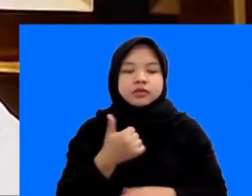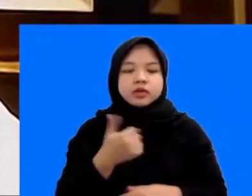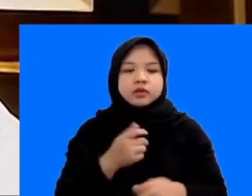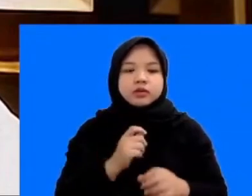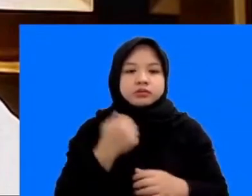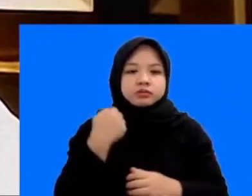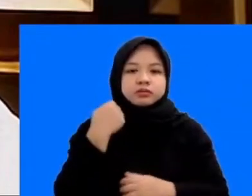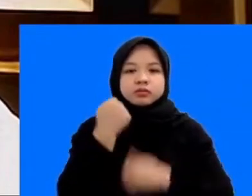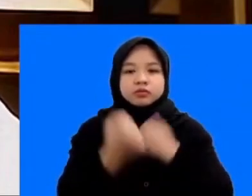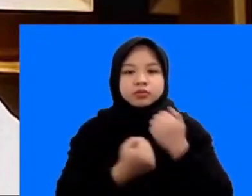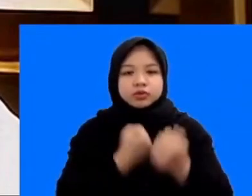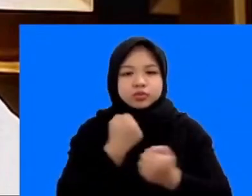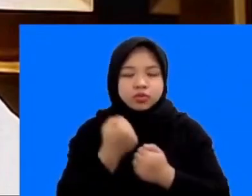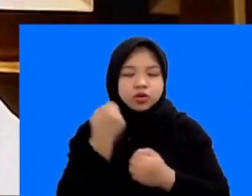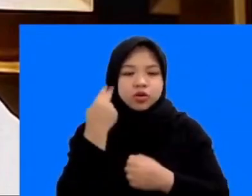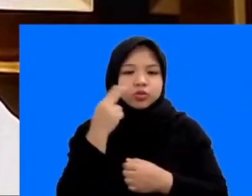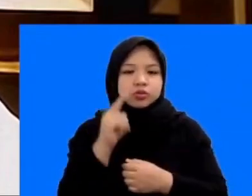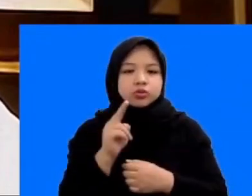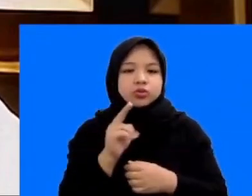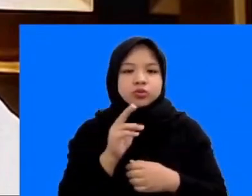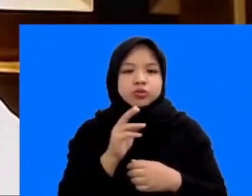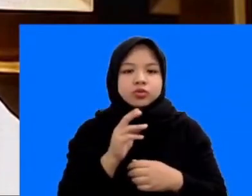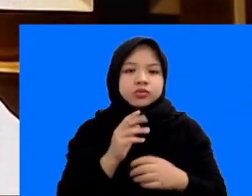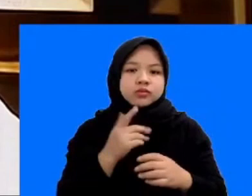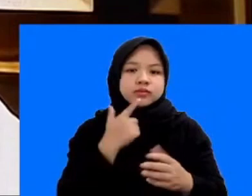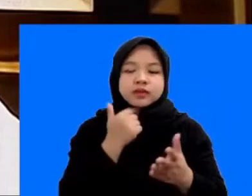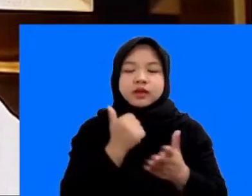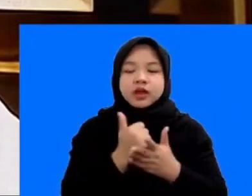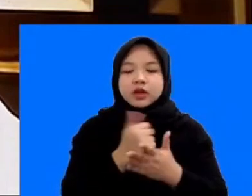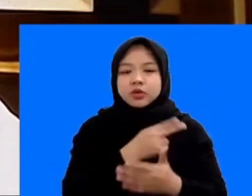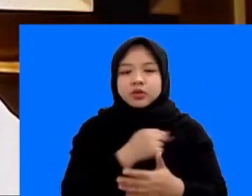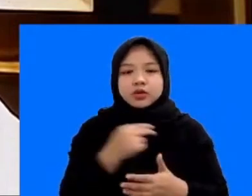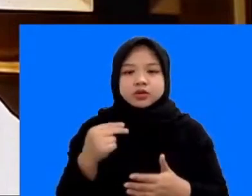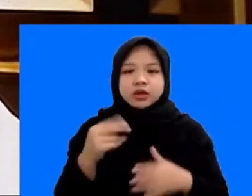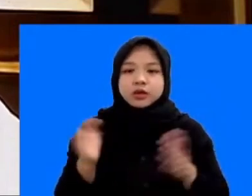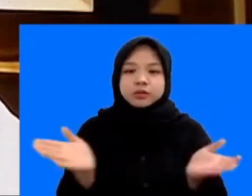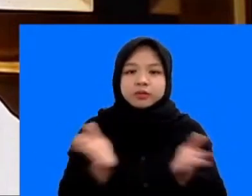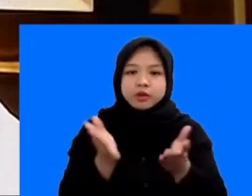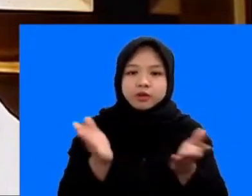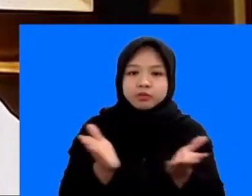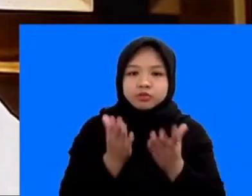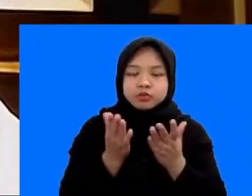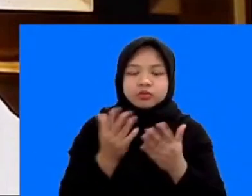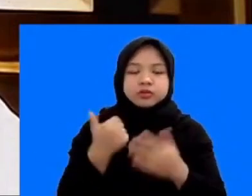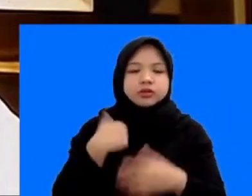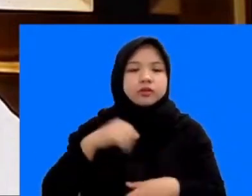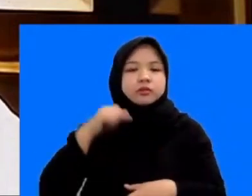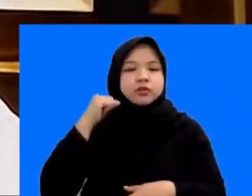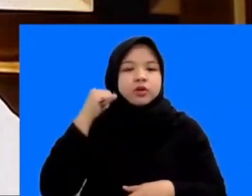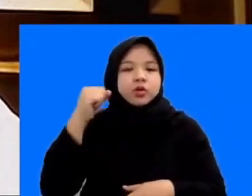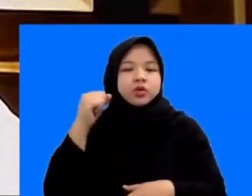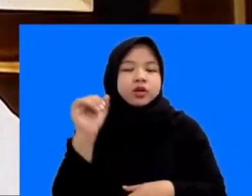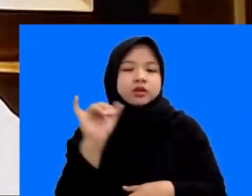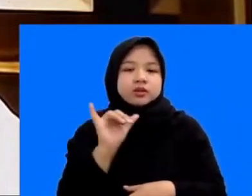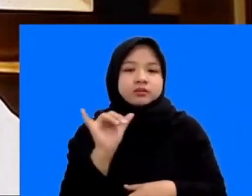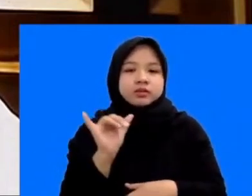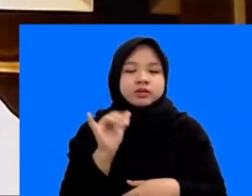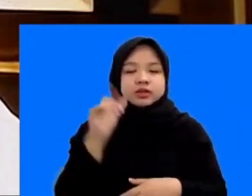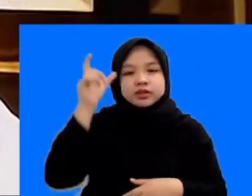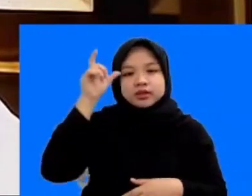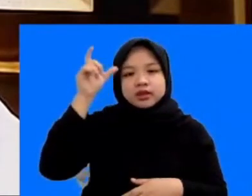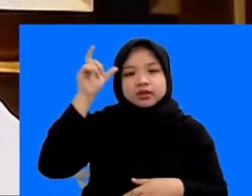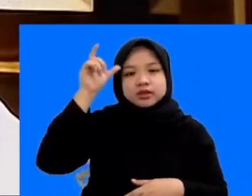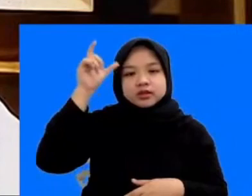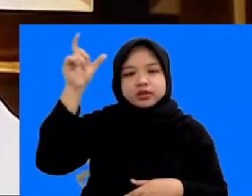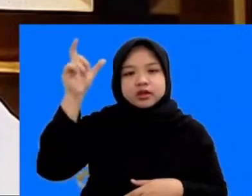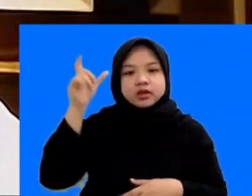perjuangan untuk mewujudkan Indonesia yang adil makmur berdaulat sebagaimana yang dicita-citakan